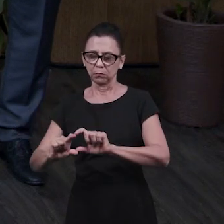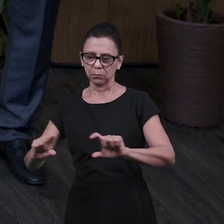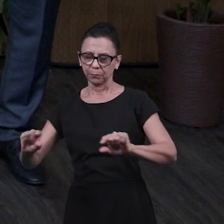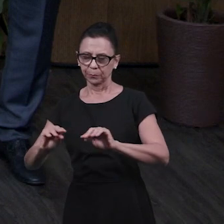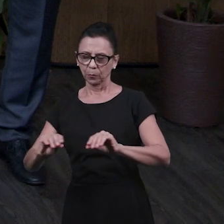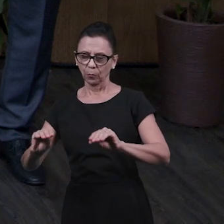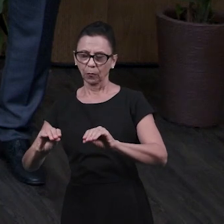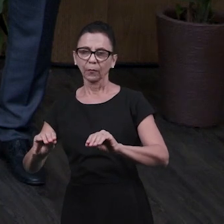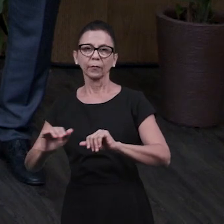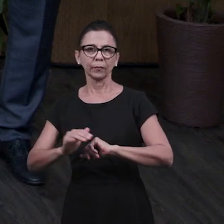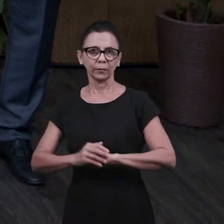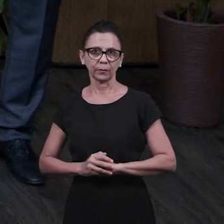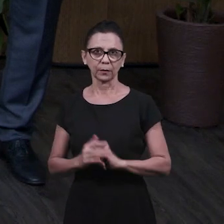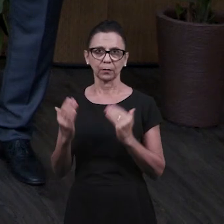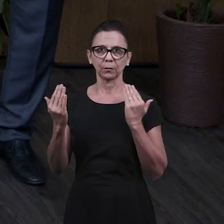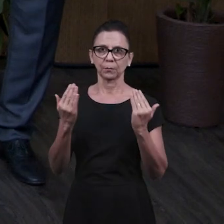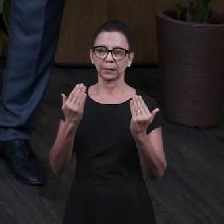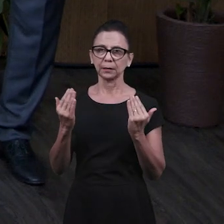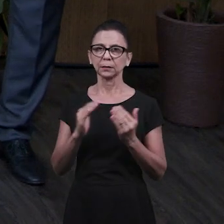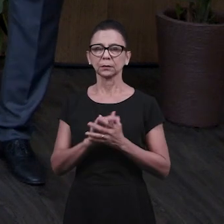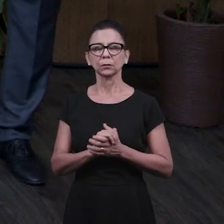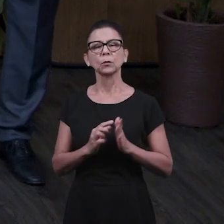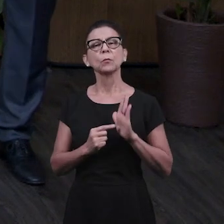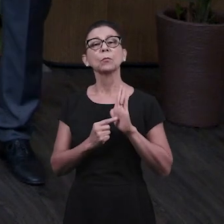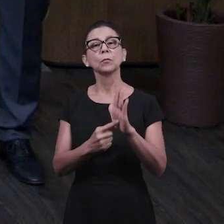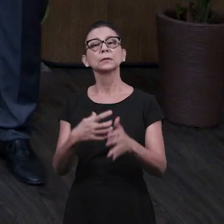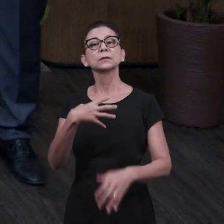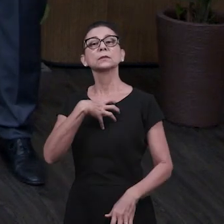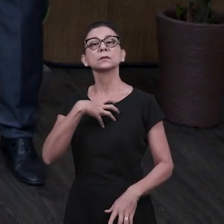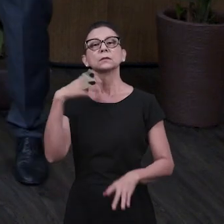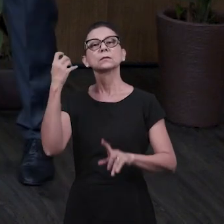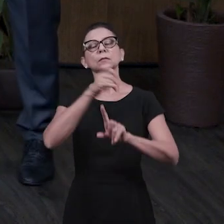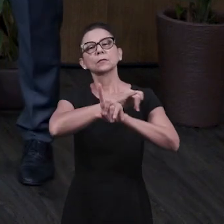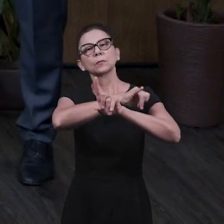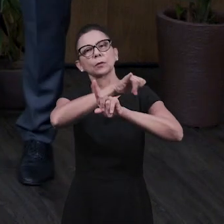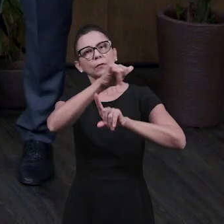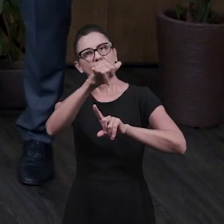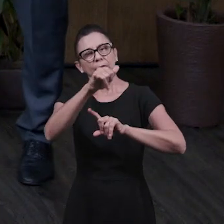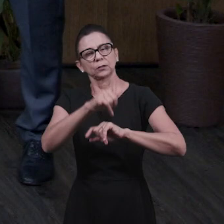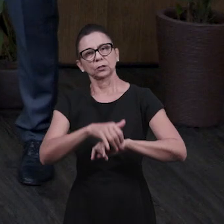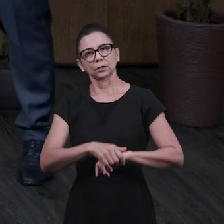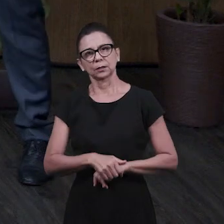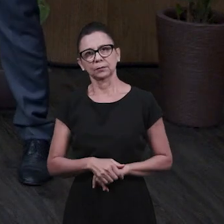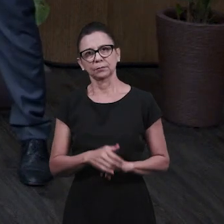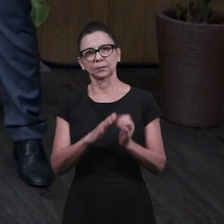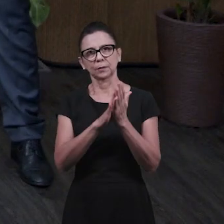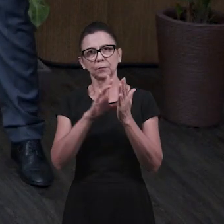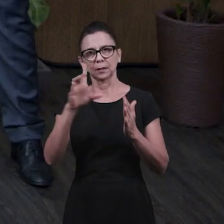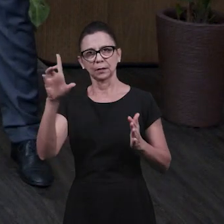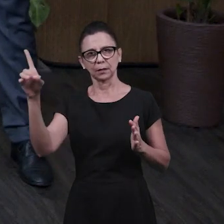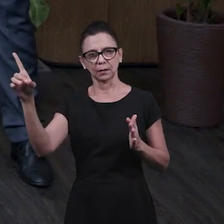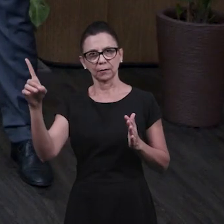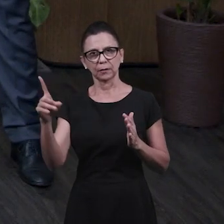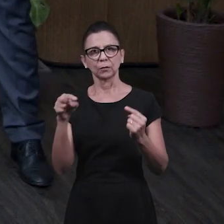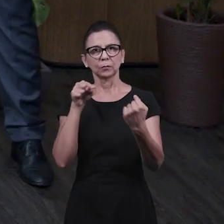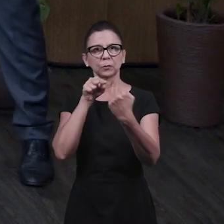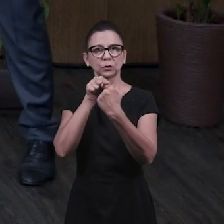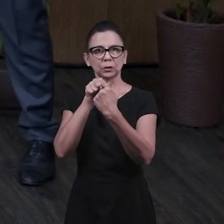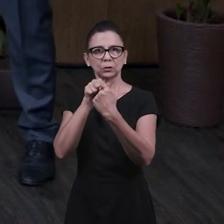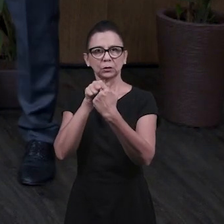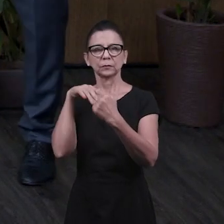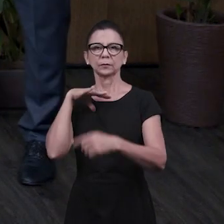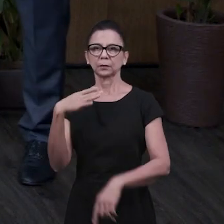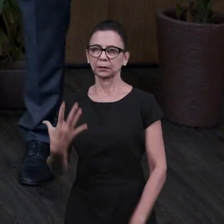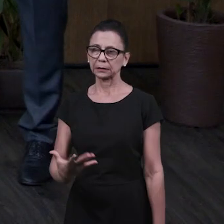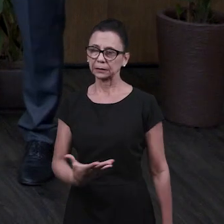Dieu qui, en étant prêchée et écoutée seulement, n'apporte pas le salut. En mettant en évidence,